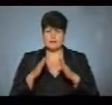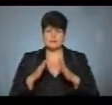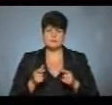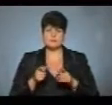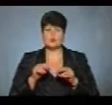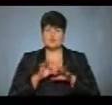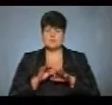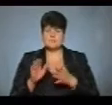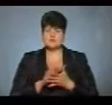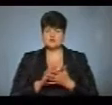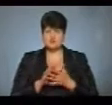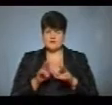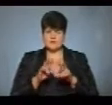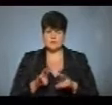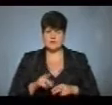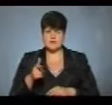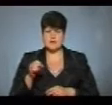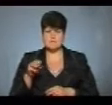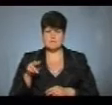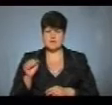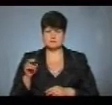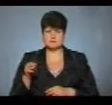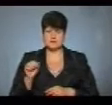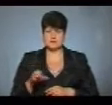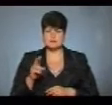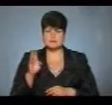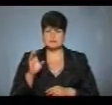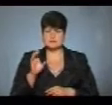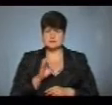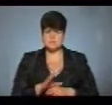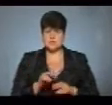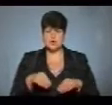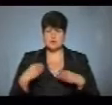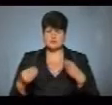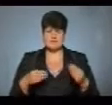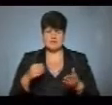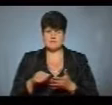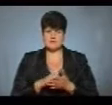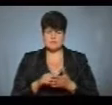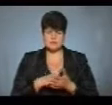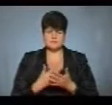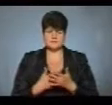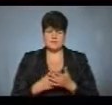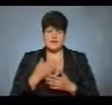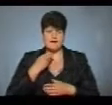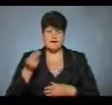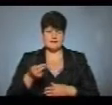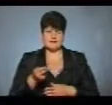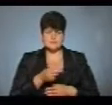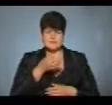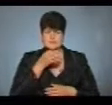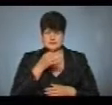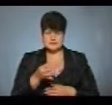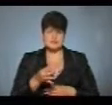проводили безкоштовні аналізи на гепатит С і роздавали матеріали з ознаками агітації, повідомила координаторка спостереження громадянської